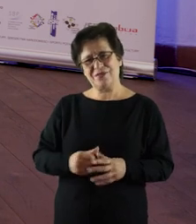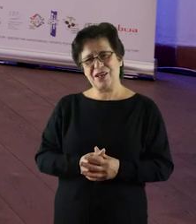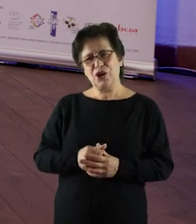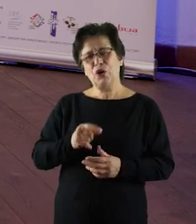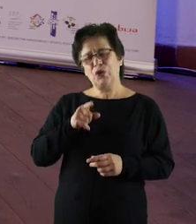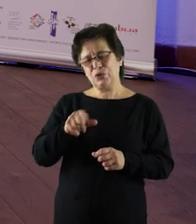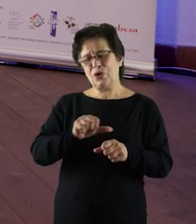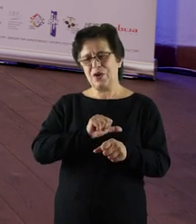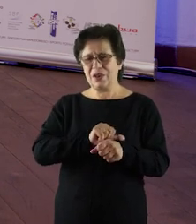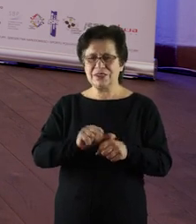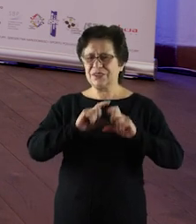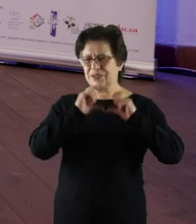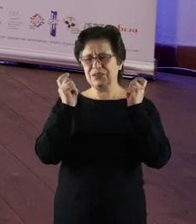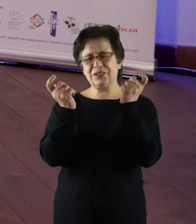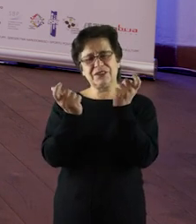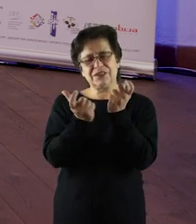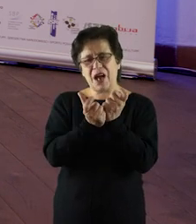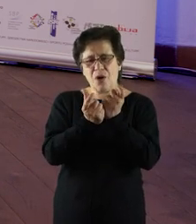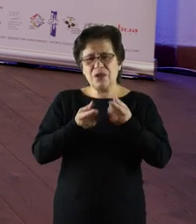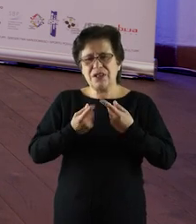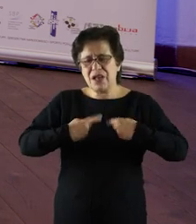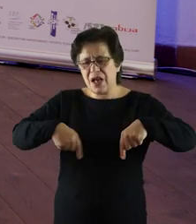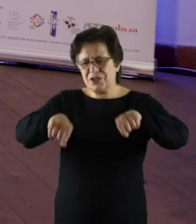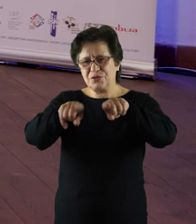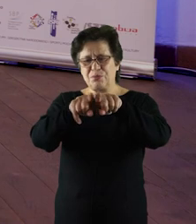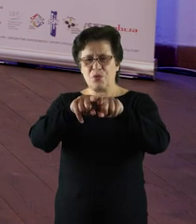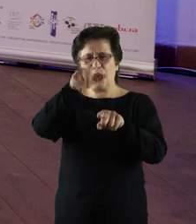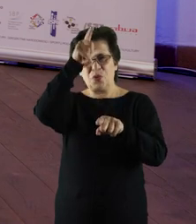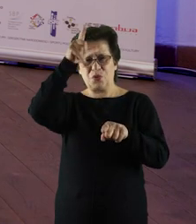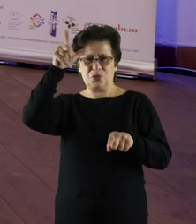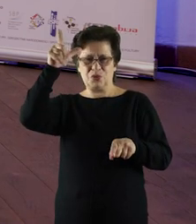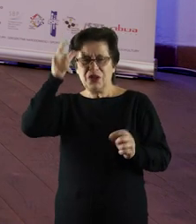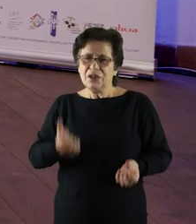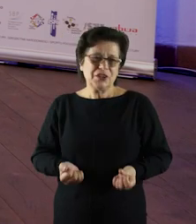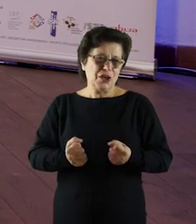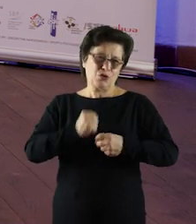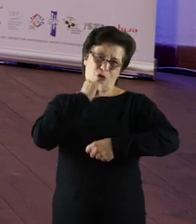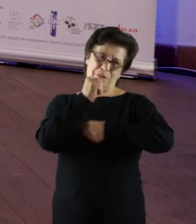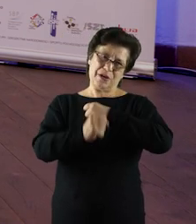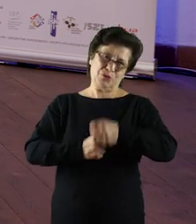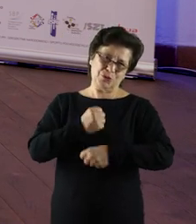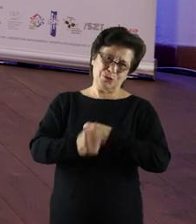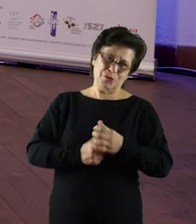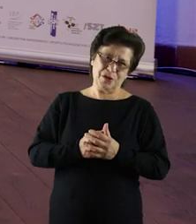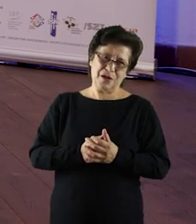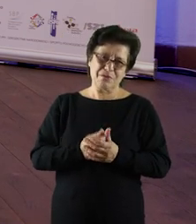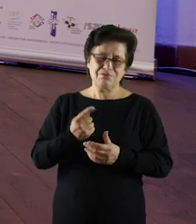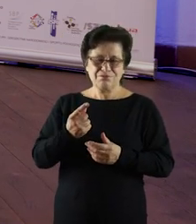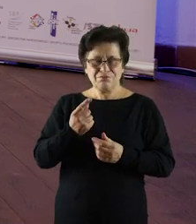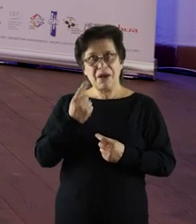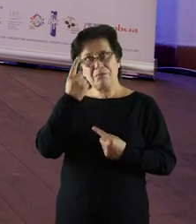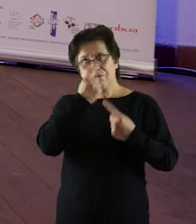jest cały sztab ludzi, cały zespół, który bardzo ciężko pracuje z taką nadzieją, że kolejna